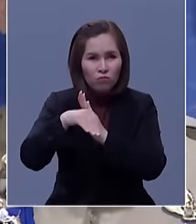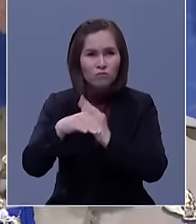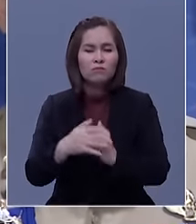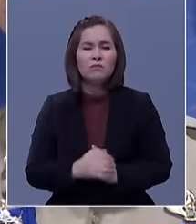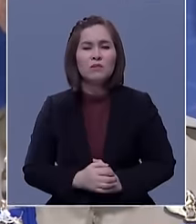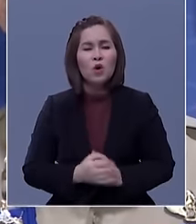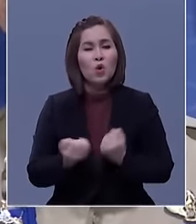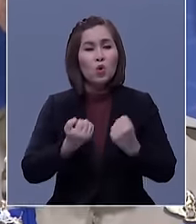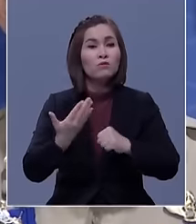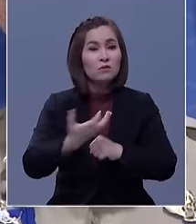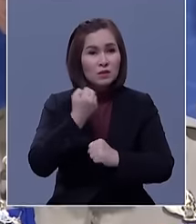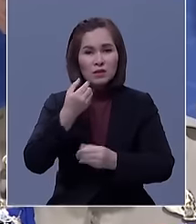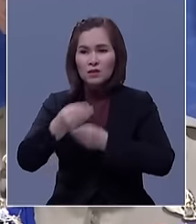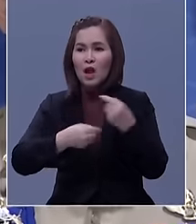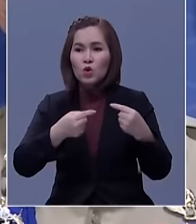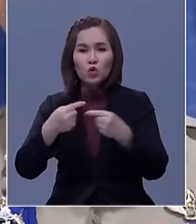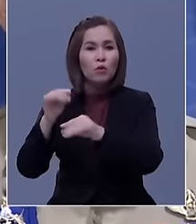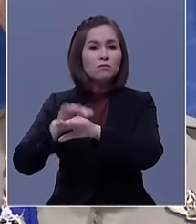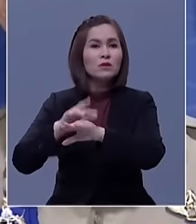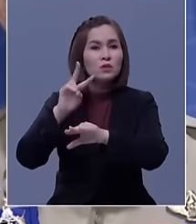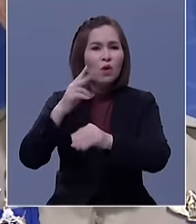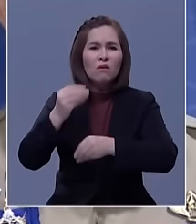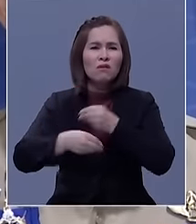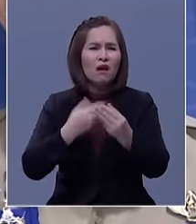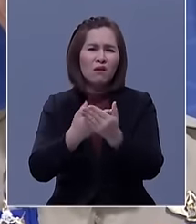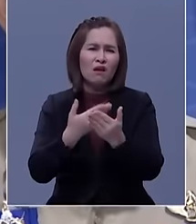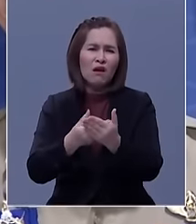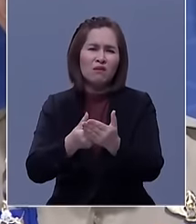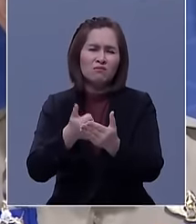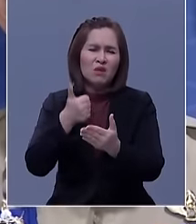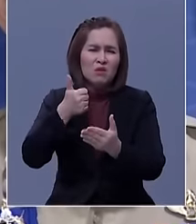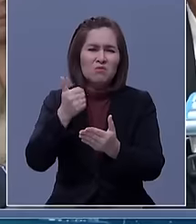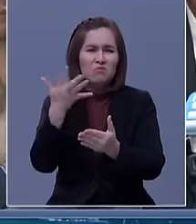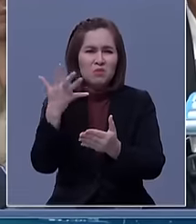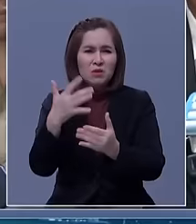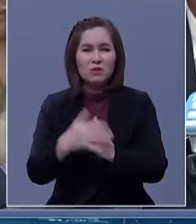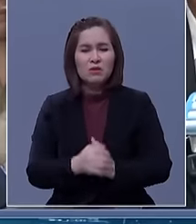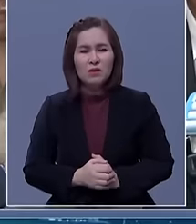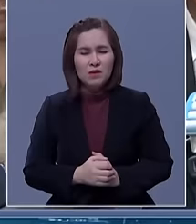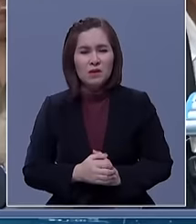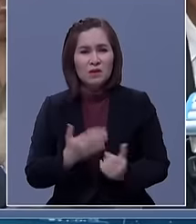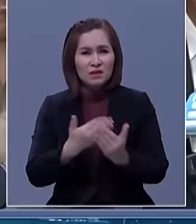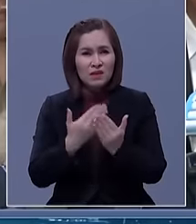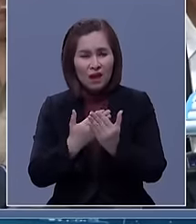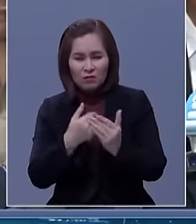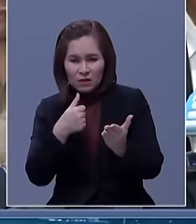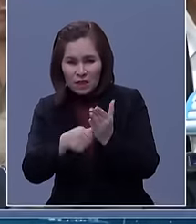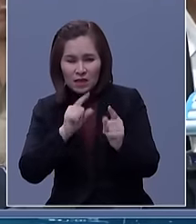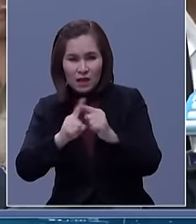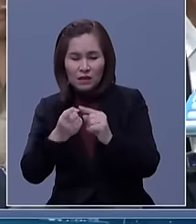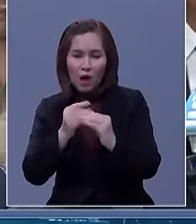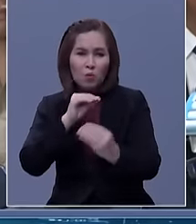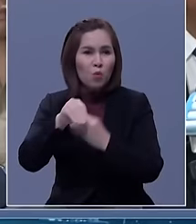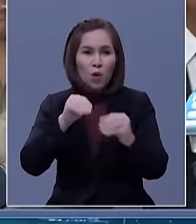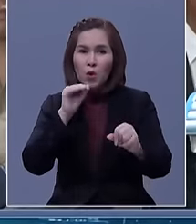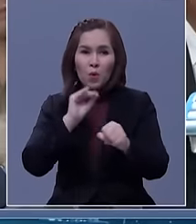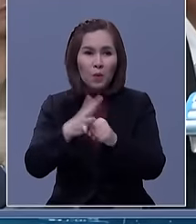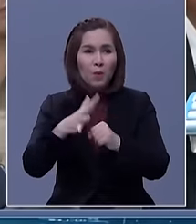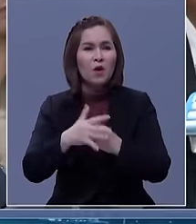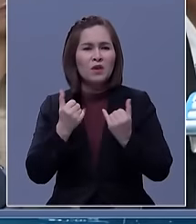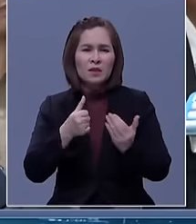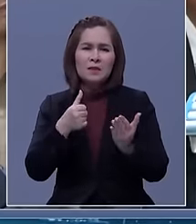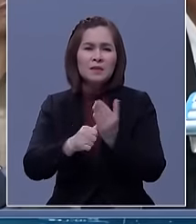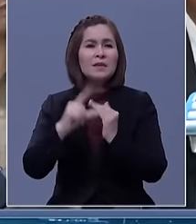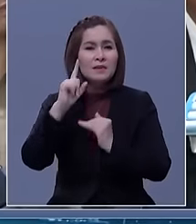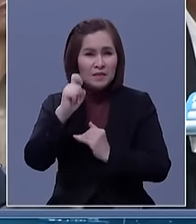การยึดรถและนำไปขายท่อตลาดก็ขายไม่ได้ราคาเงินส่วนต่างที่ได้ก็ไม่พอมากลบหนี้ลูกหนี้ก็เลยยังเหลือ